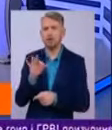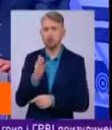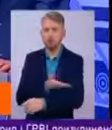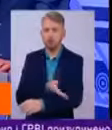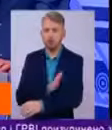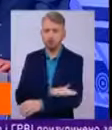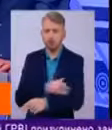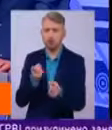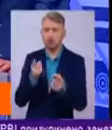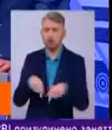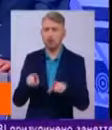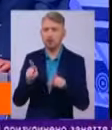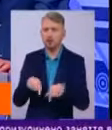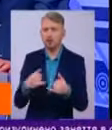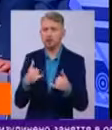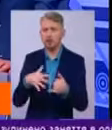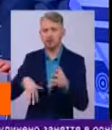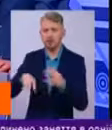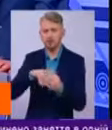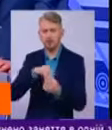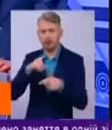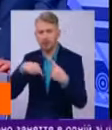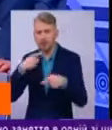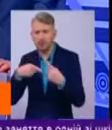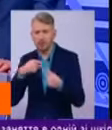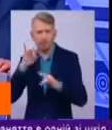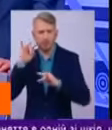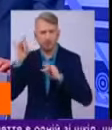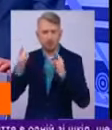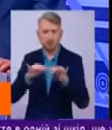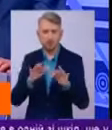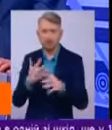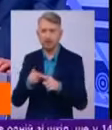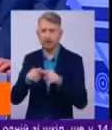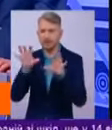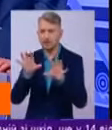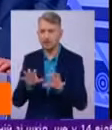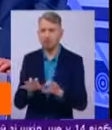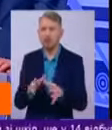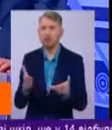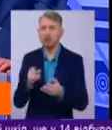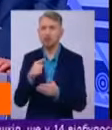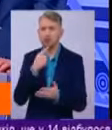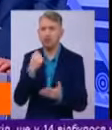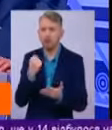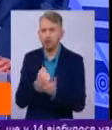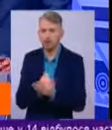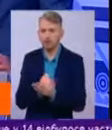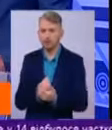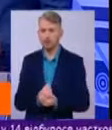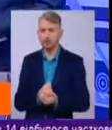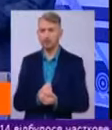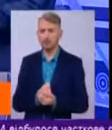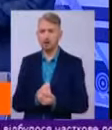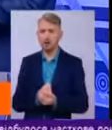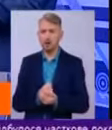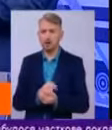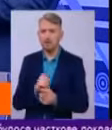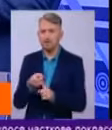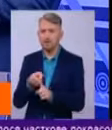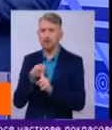тому що теж зараз у всіх на вустах, власне, ця подія, цей закон, який вони ухвалили,